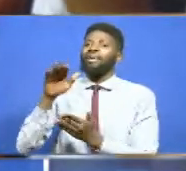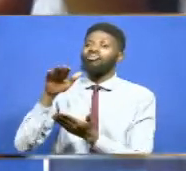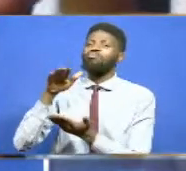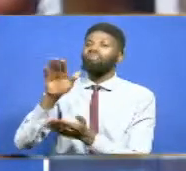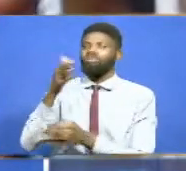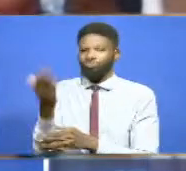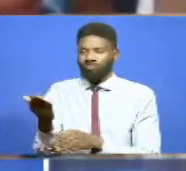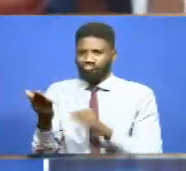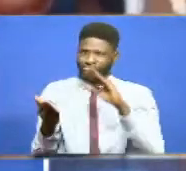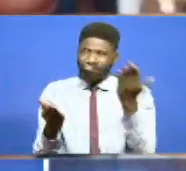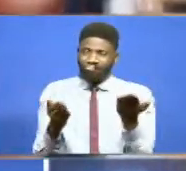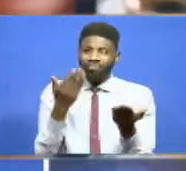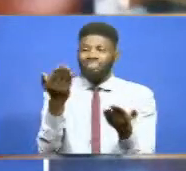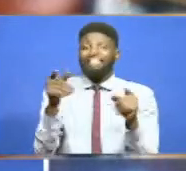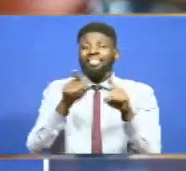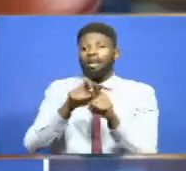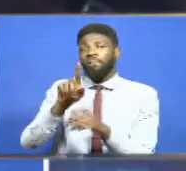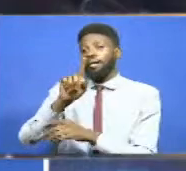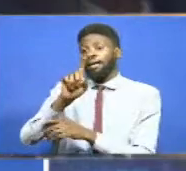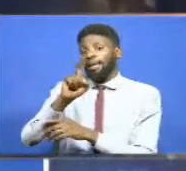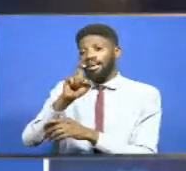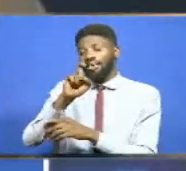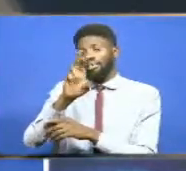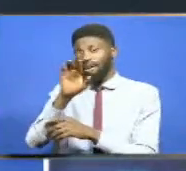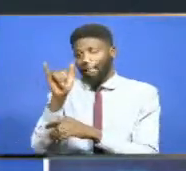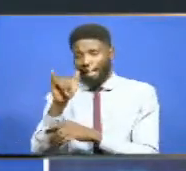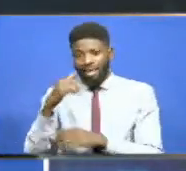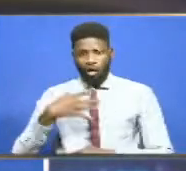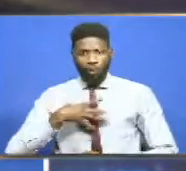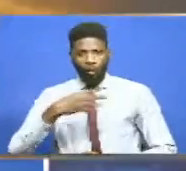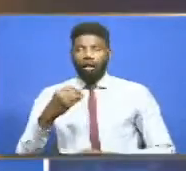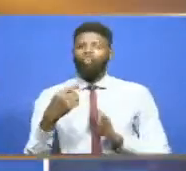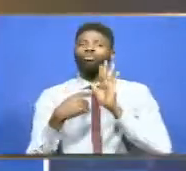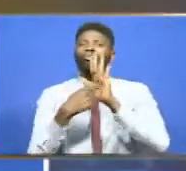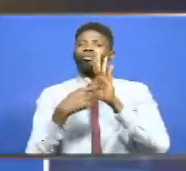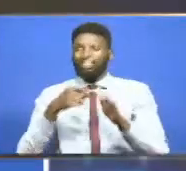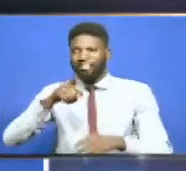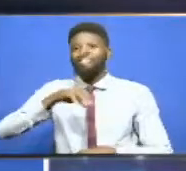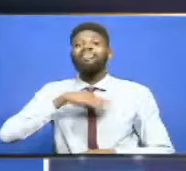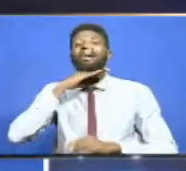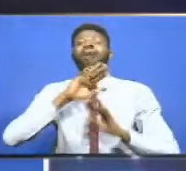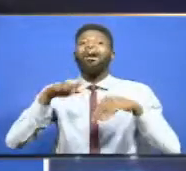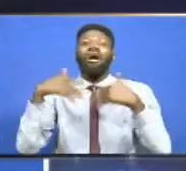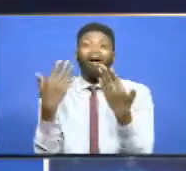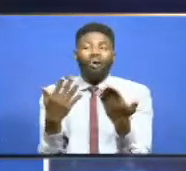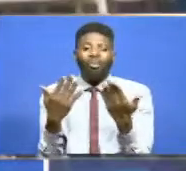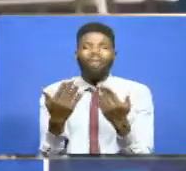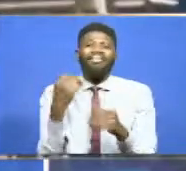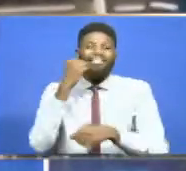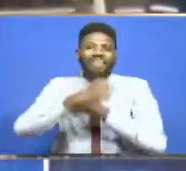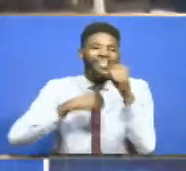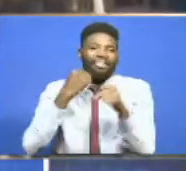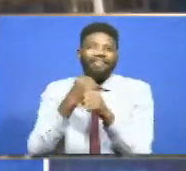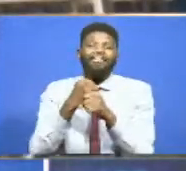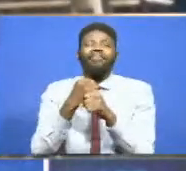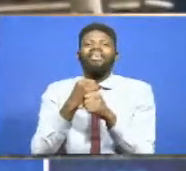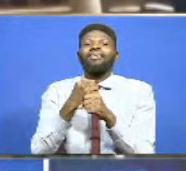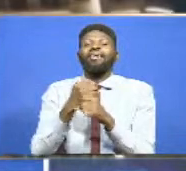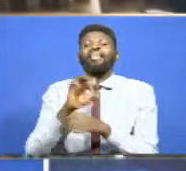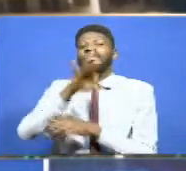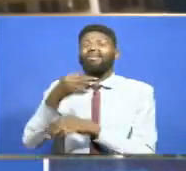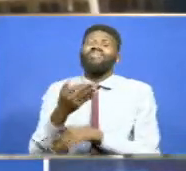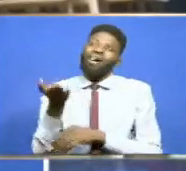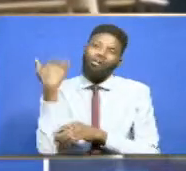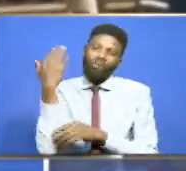pia zikionyeshwa kutoa maelezo kuhusu vifo vyao vilivyotokea zaidi ya miaka 3000 iliyopita. Maafisa wa nchi hiyo wanaamini